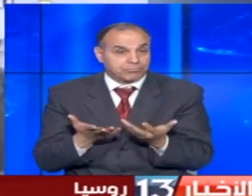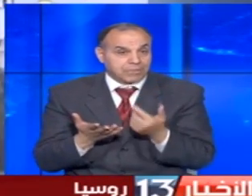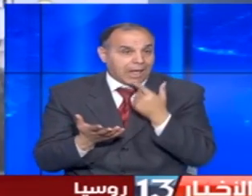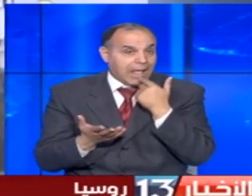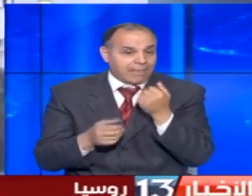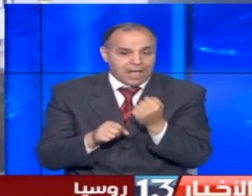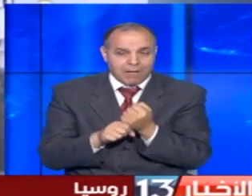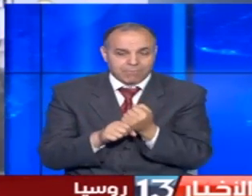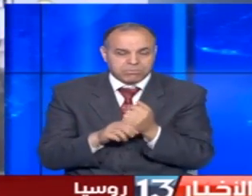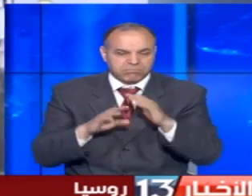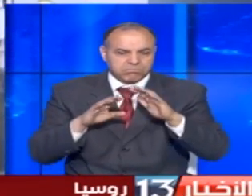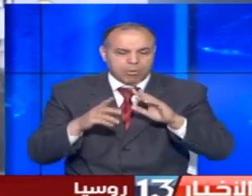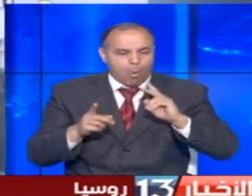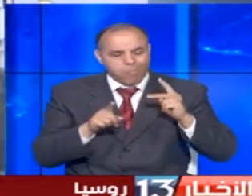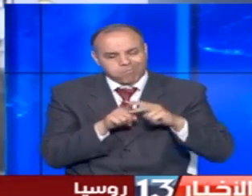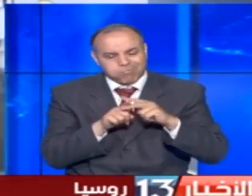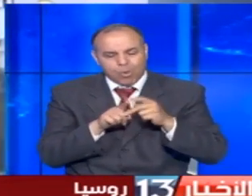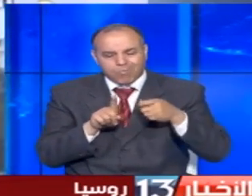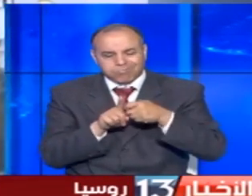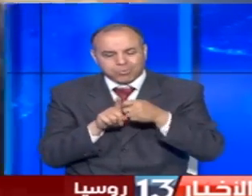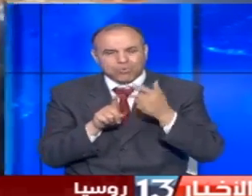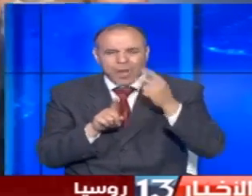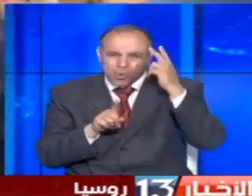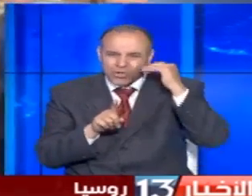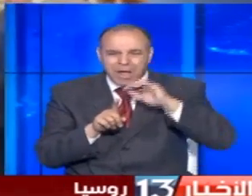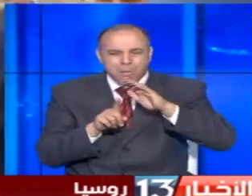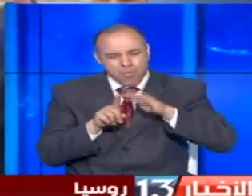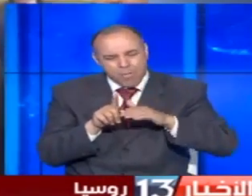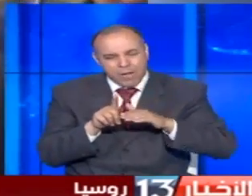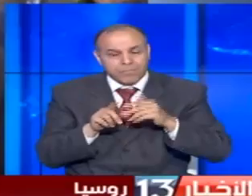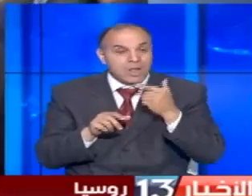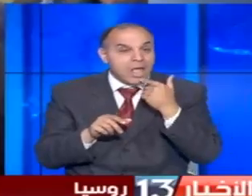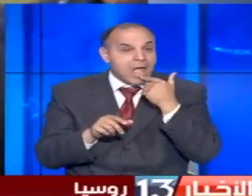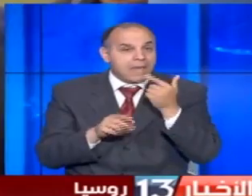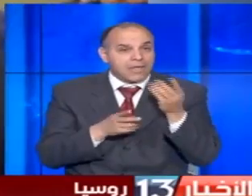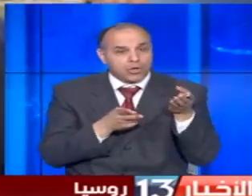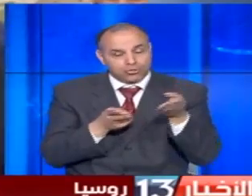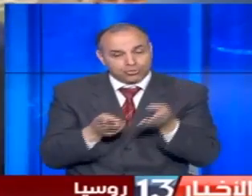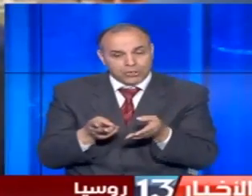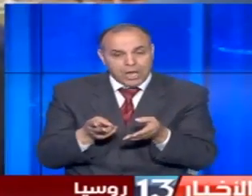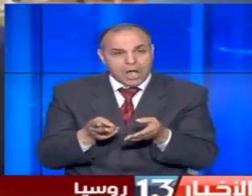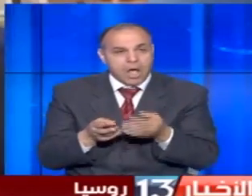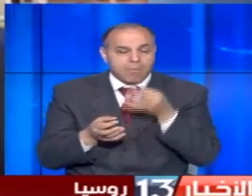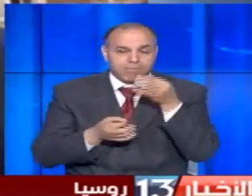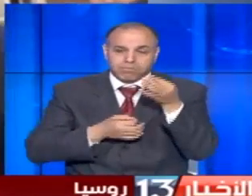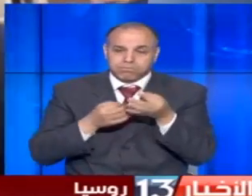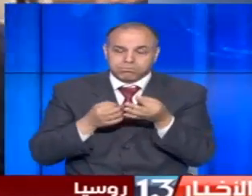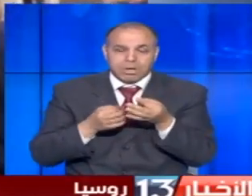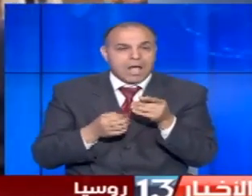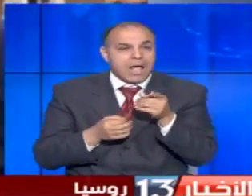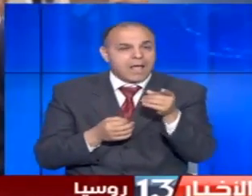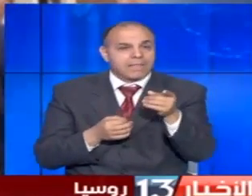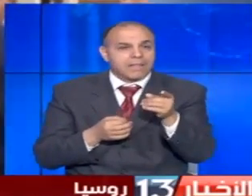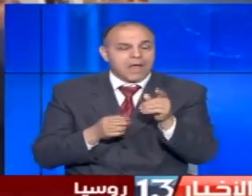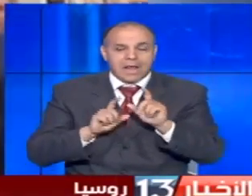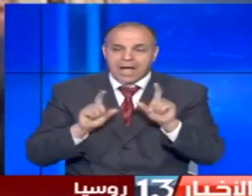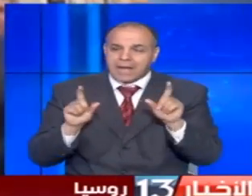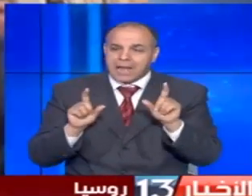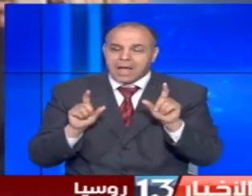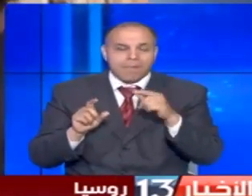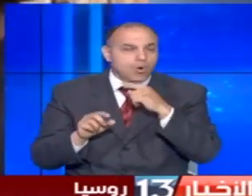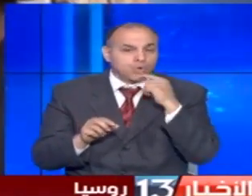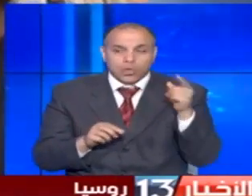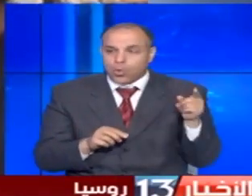من عدم تخفيف العقوبات عن كوريا الشماليه وحال وصوله وفي تصريح مقتضب لوسائل اعلام